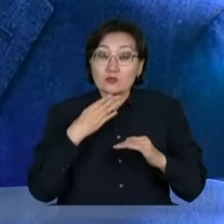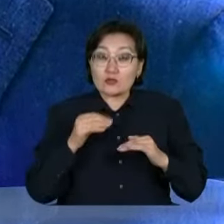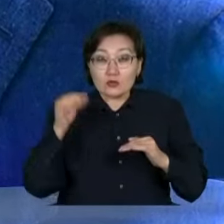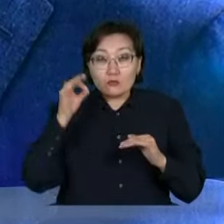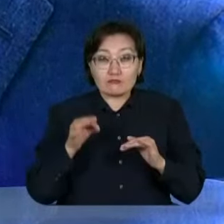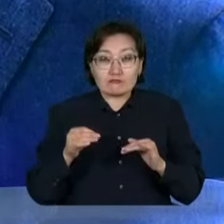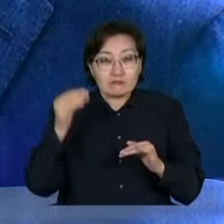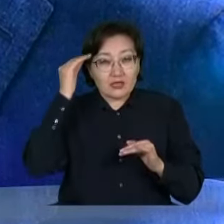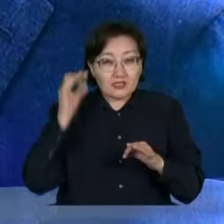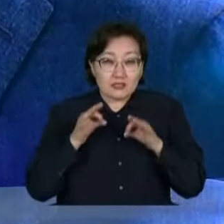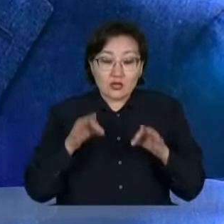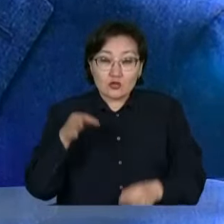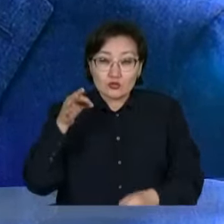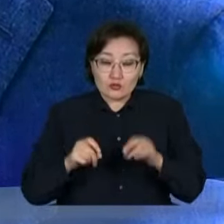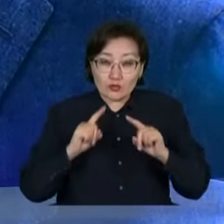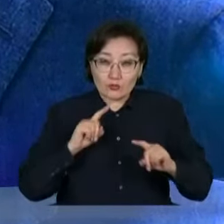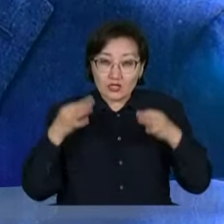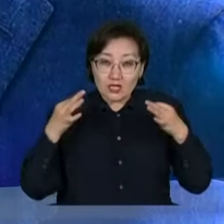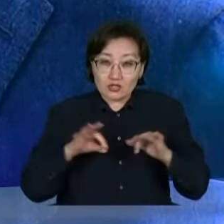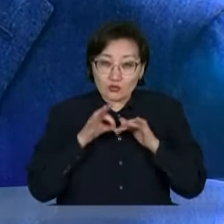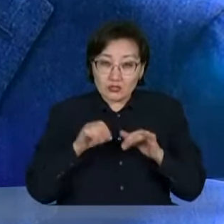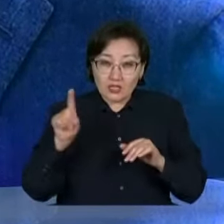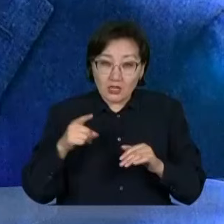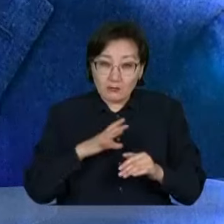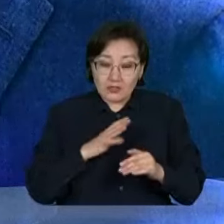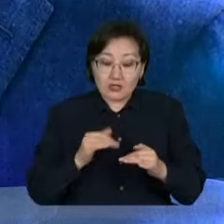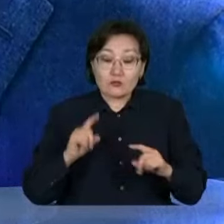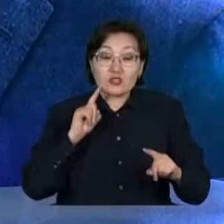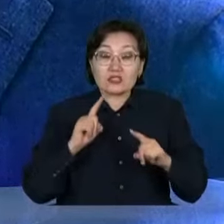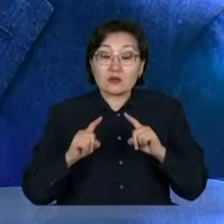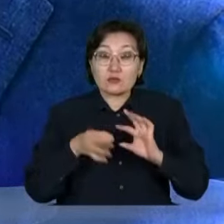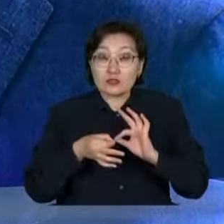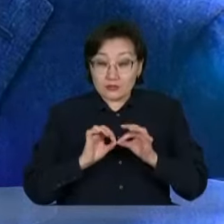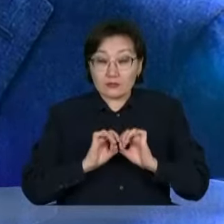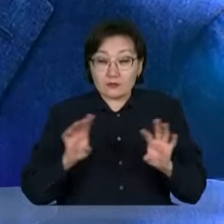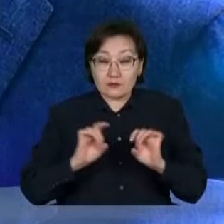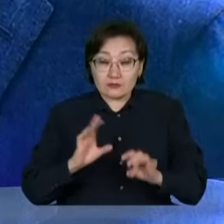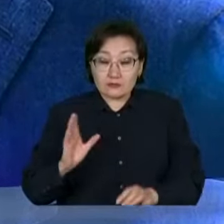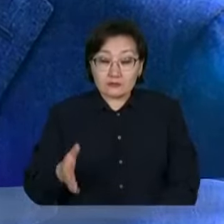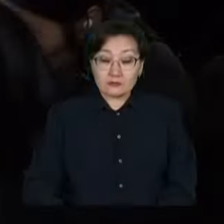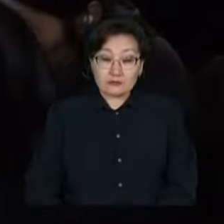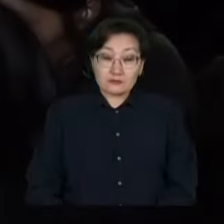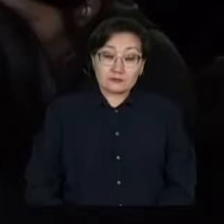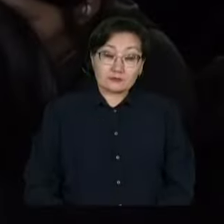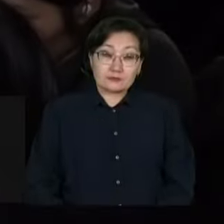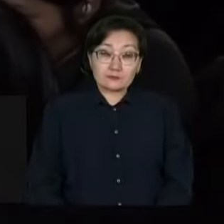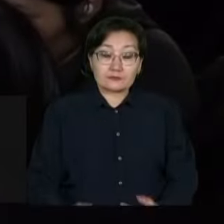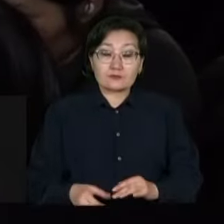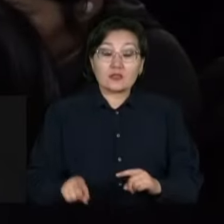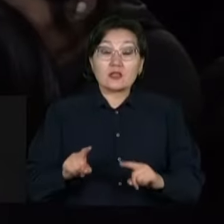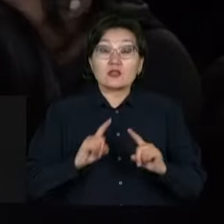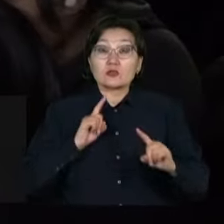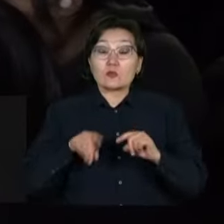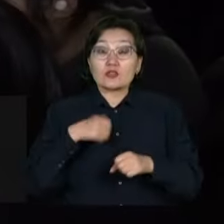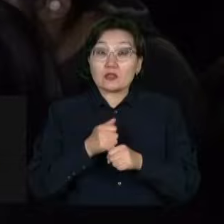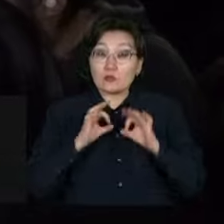ұстанымын айтып, сот отырысын ашық өткізуді талап етті. Тыңдалымдағы тың деректерді тілшіміз тарқатады. Тыңдалымда алдымен